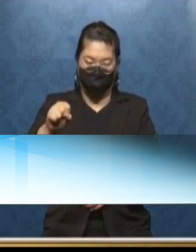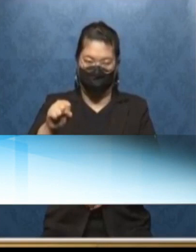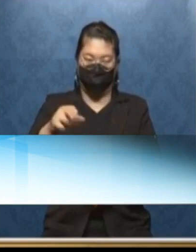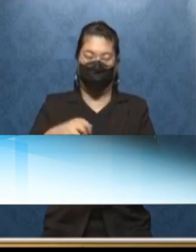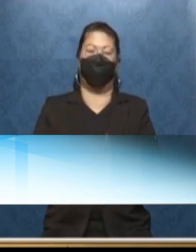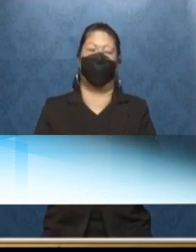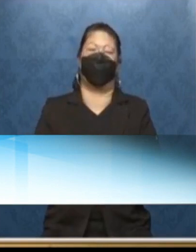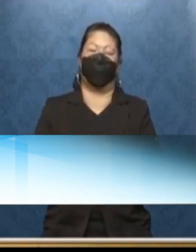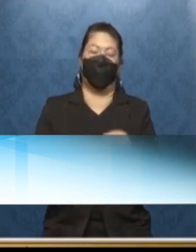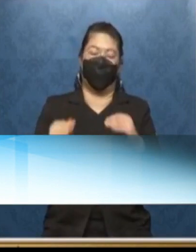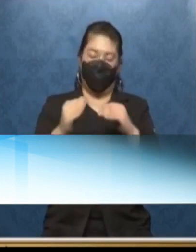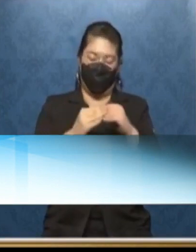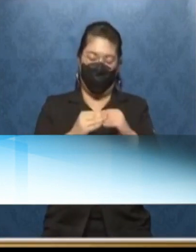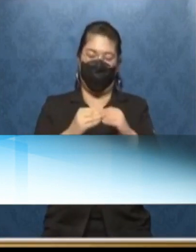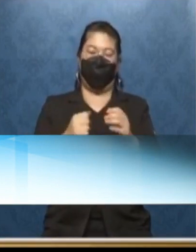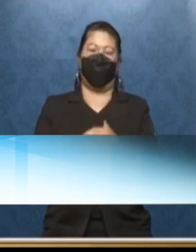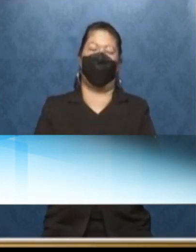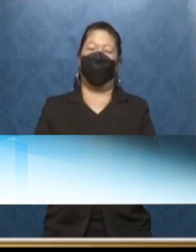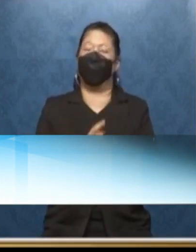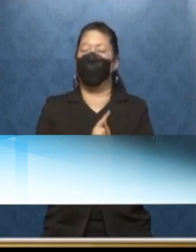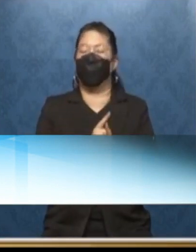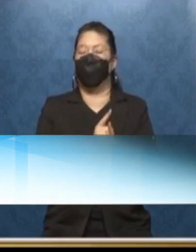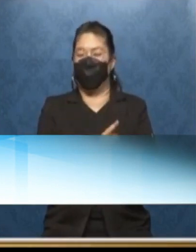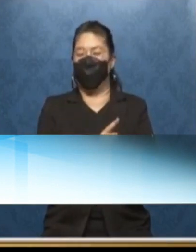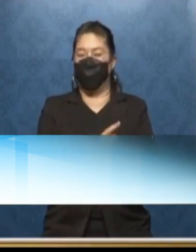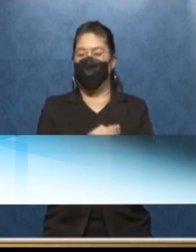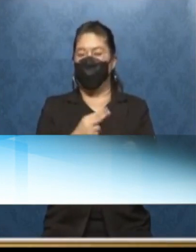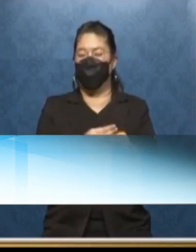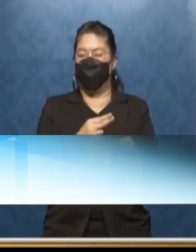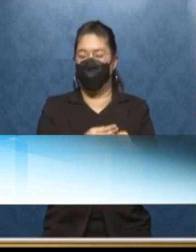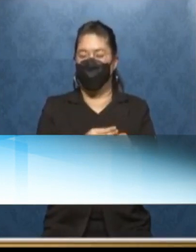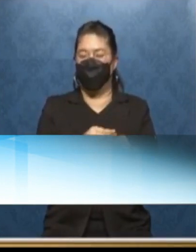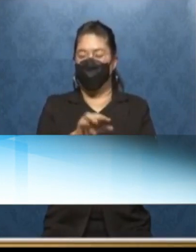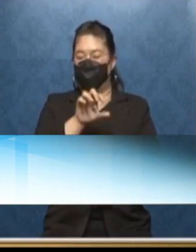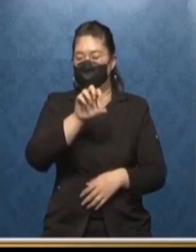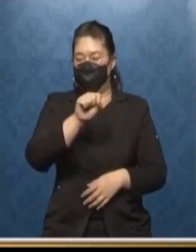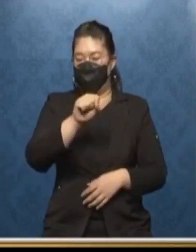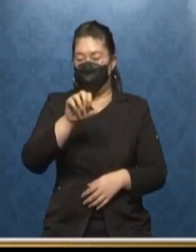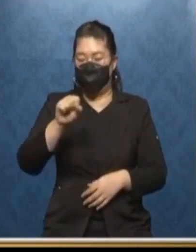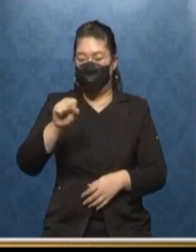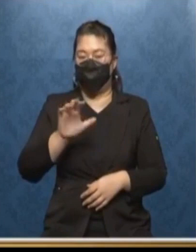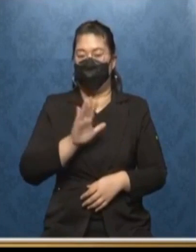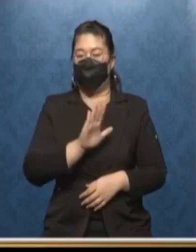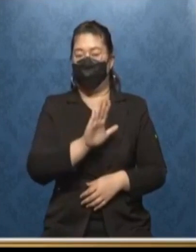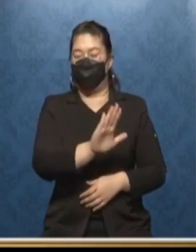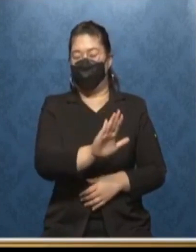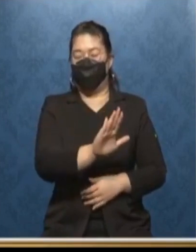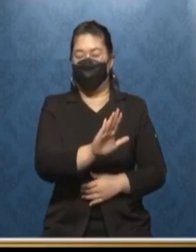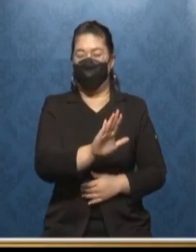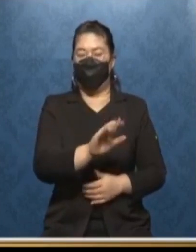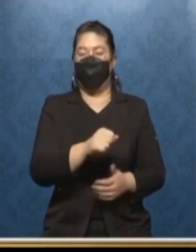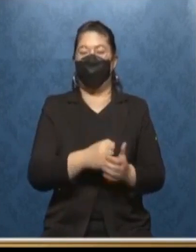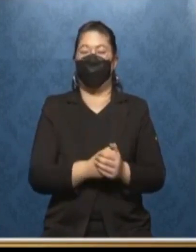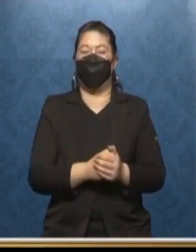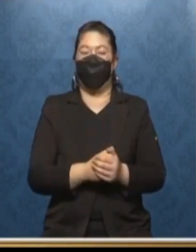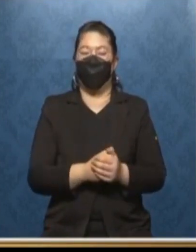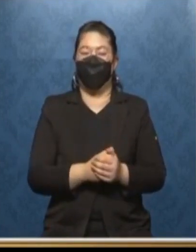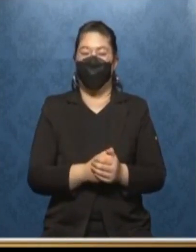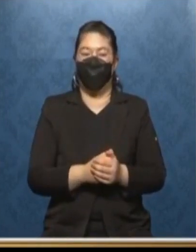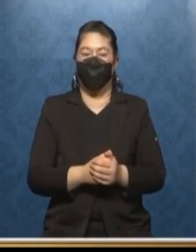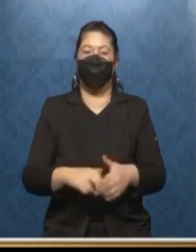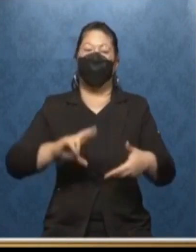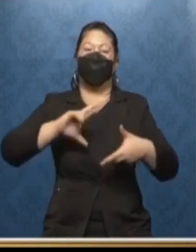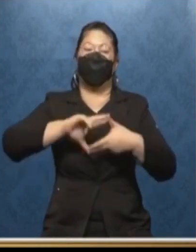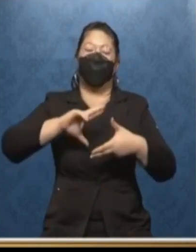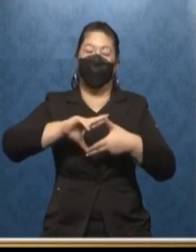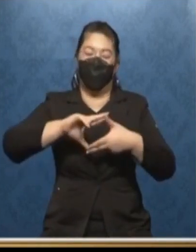ได้มอบหมายให้นายอาคมเติมพิทยาไพศิษฐ์รัฐมนตรีว่าการกระทรวงการคลังและหน่วยงานที่เกี่ยวข้องเป็นผู้ชี้แจง